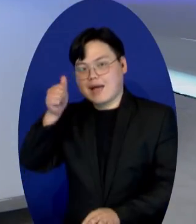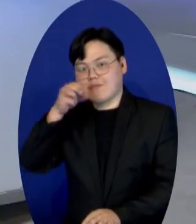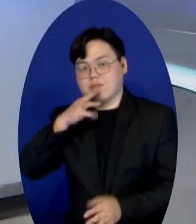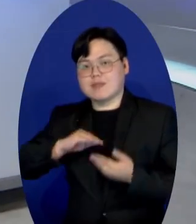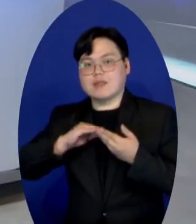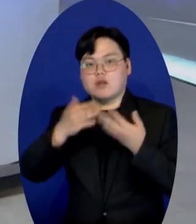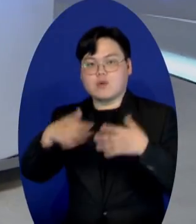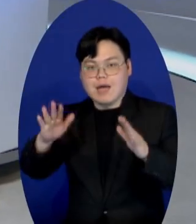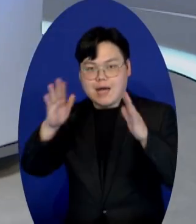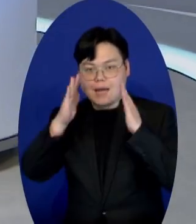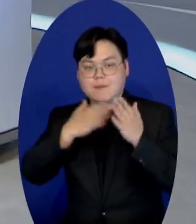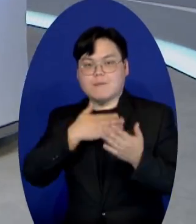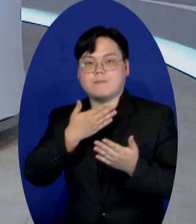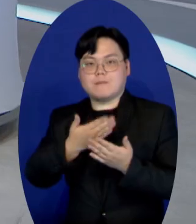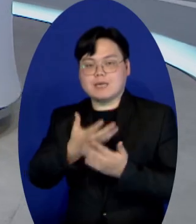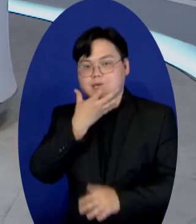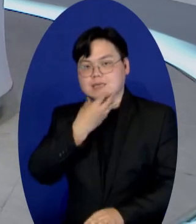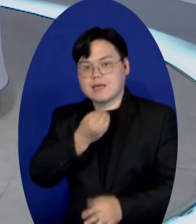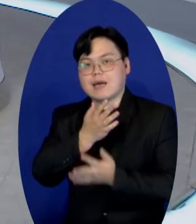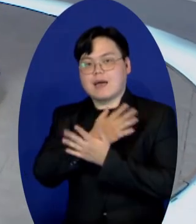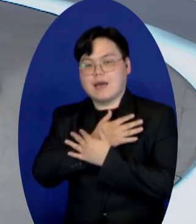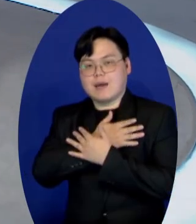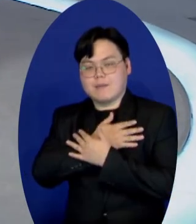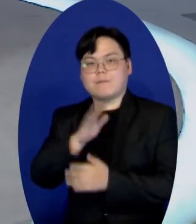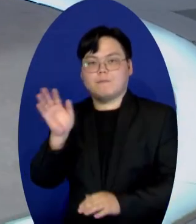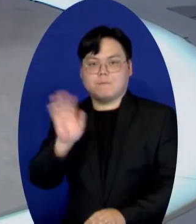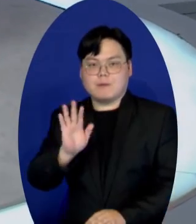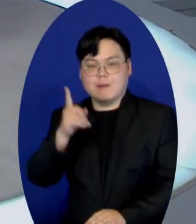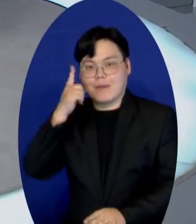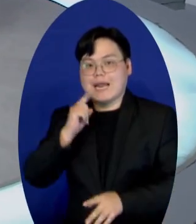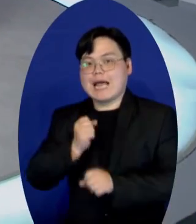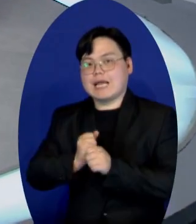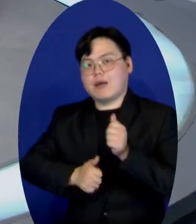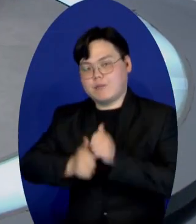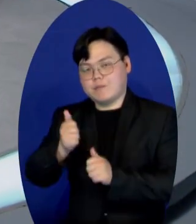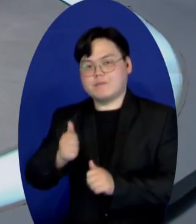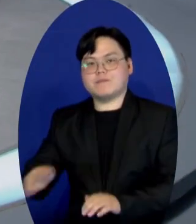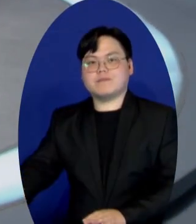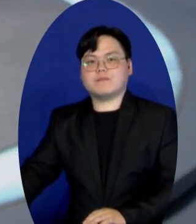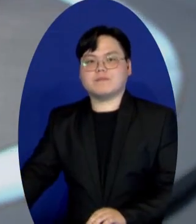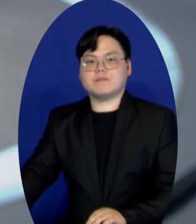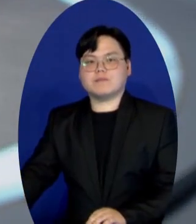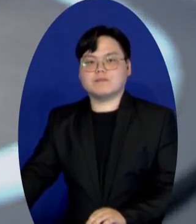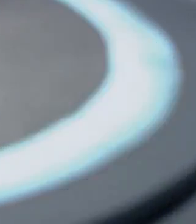лав гаргийн дугаарыг танилцууллаа. Анхаарлаа хандуулж бидэнтэй хамтдаа байсан баярлалаа. Маргааш ажилд тань амжилт хүсье. Баяртай.